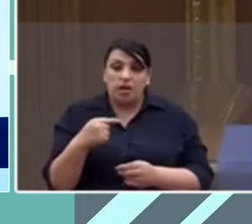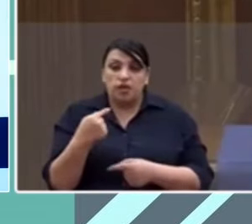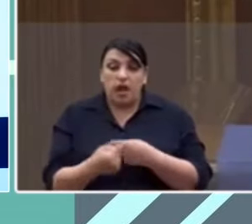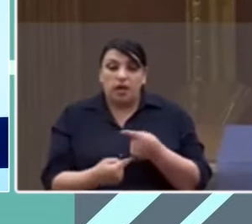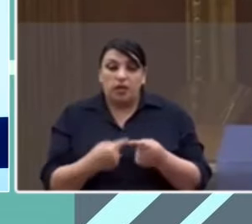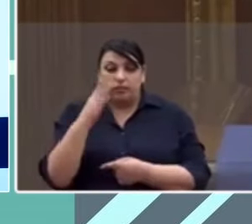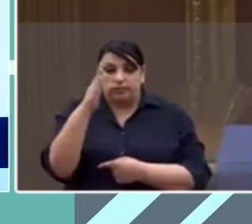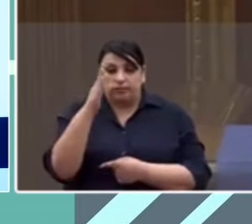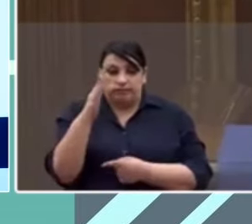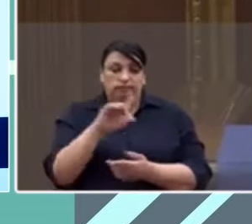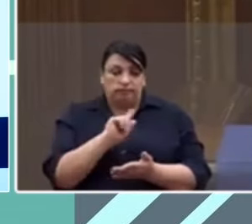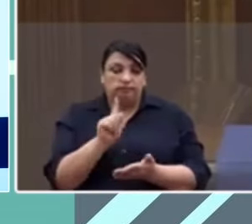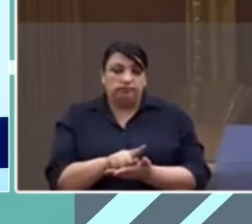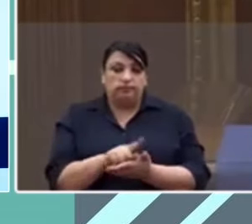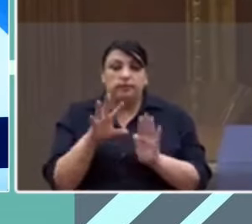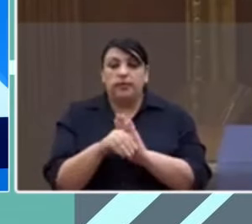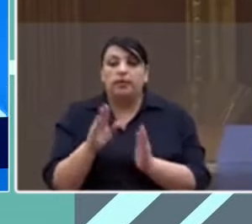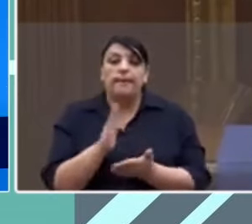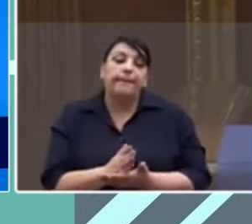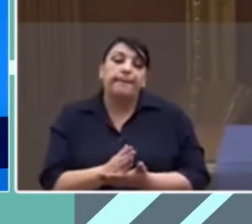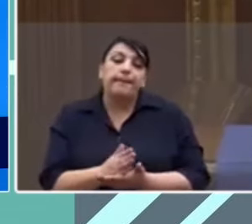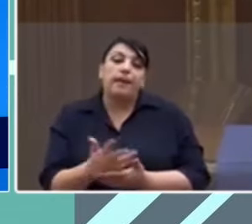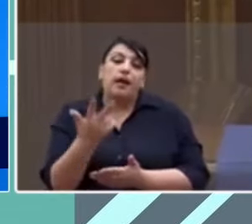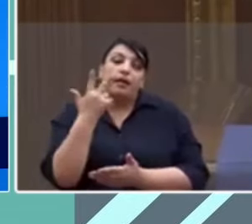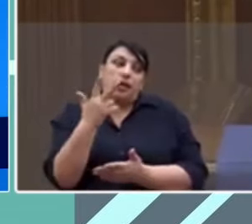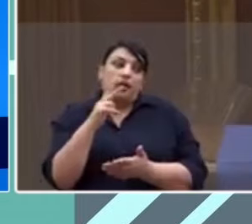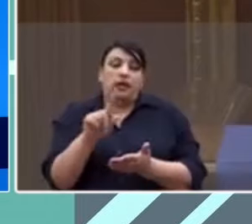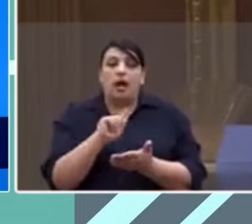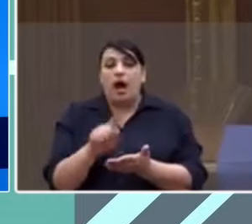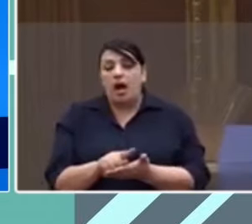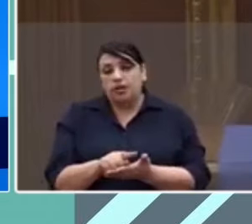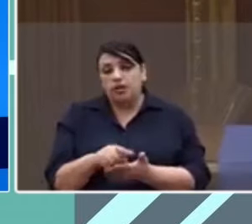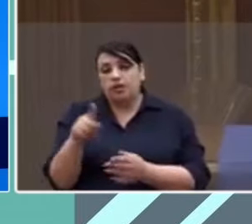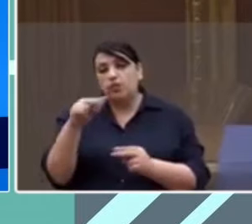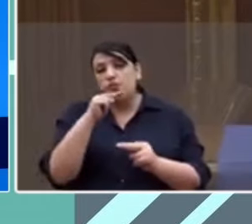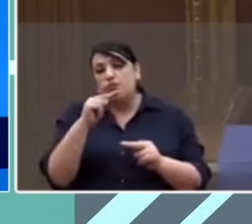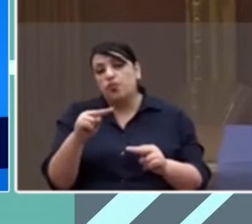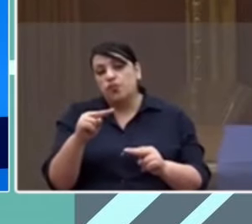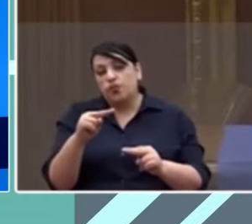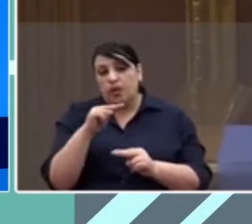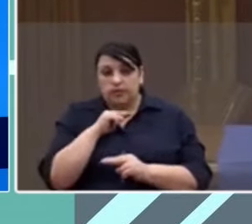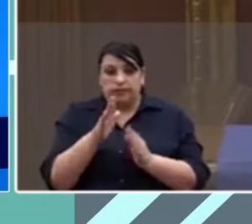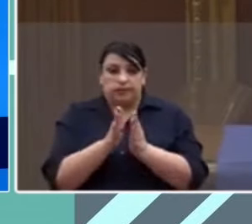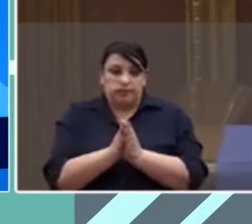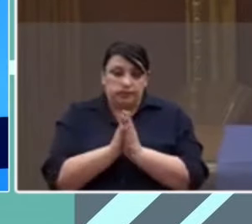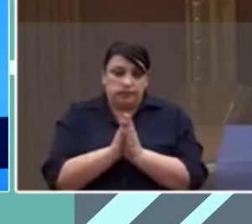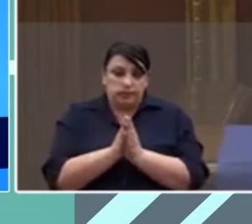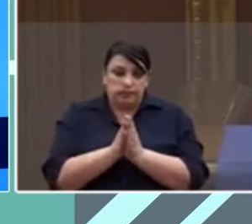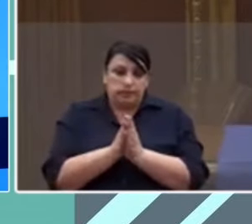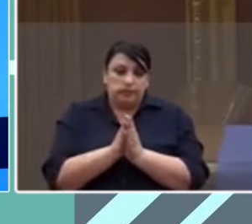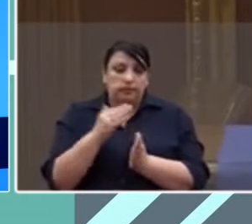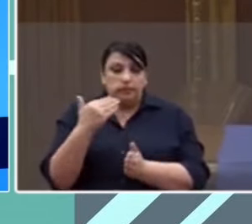պետք է։ Դա բազում արտաքին ու ներքին հարցերը լուծում, բազում։ Բայց չստեղծվի այն